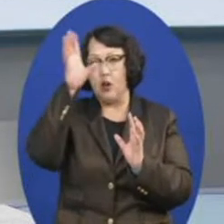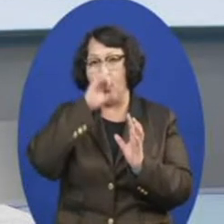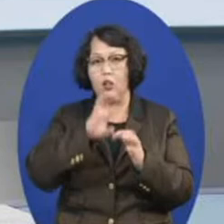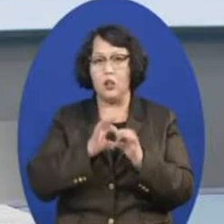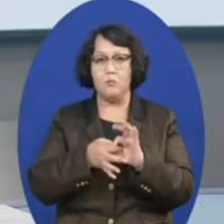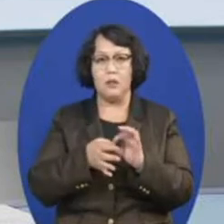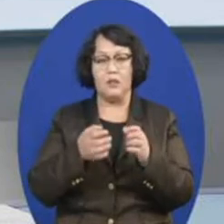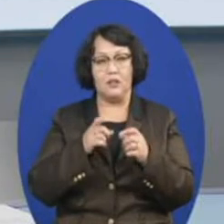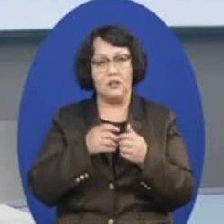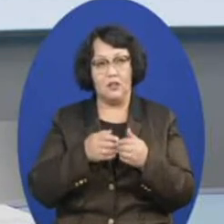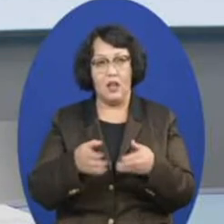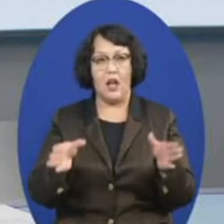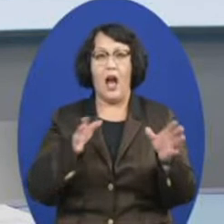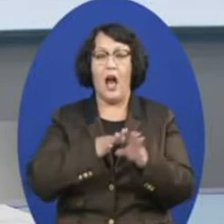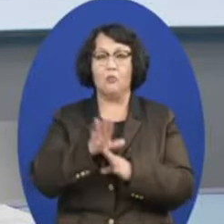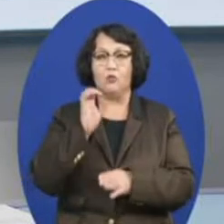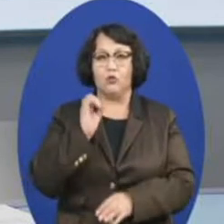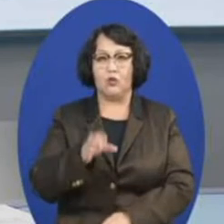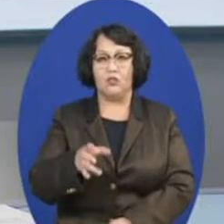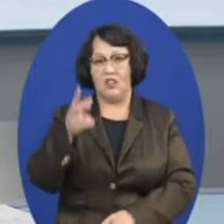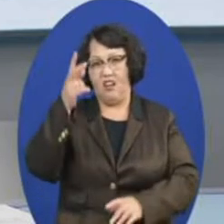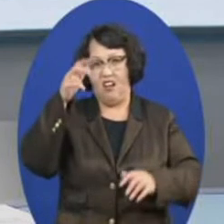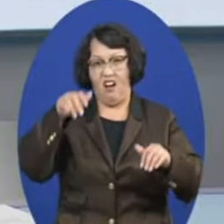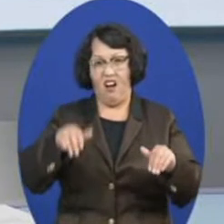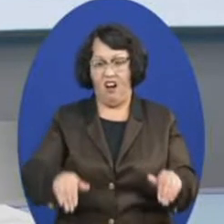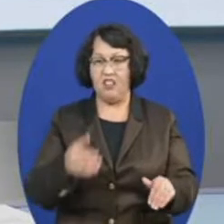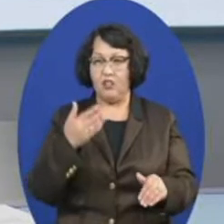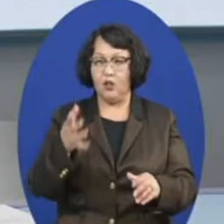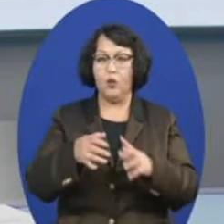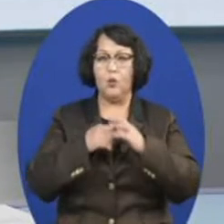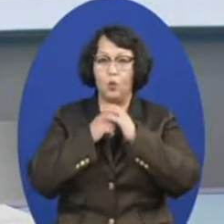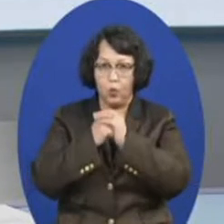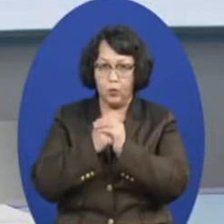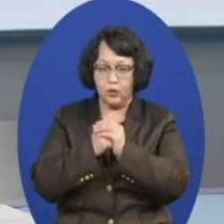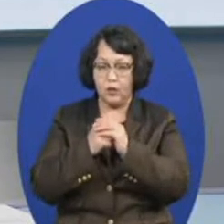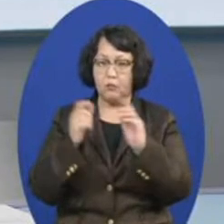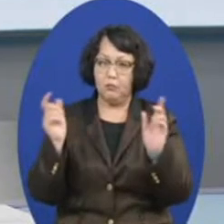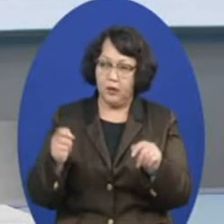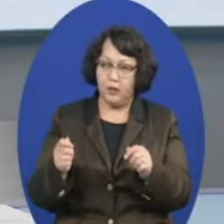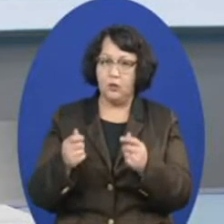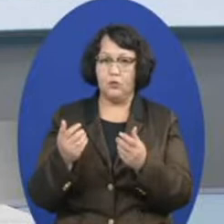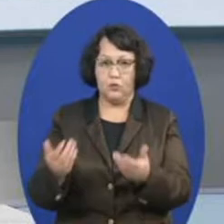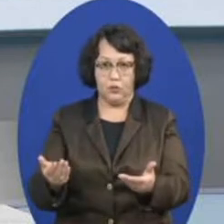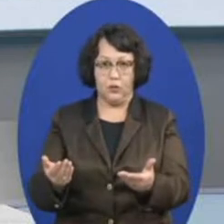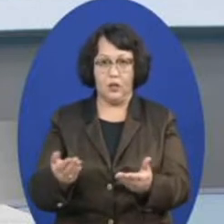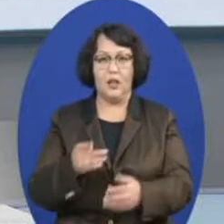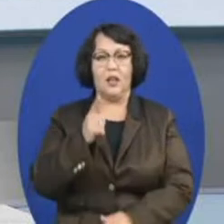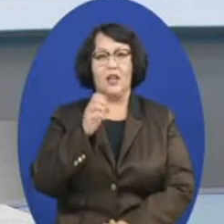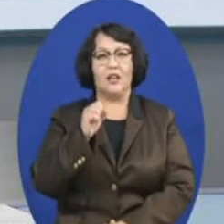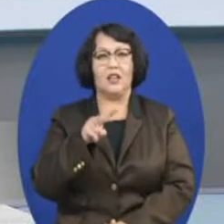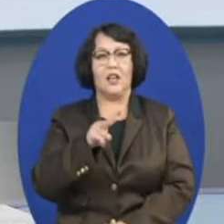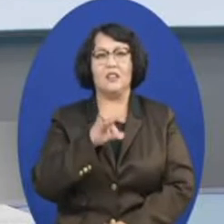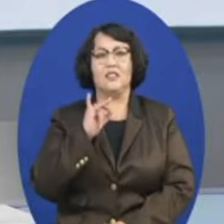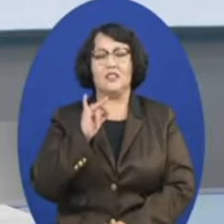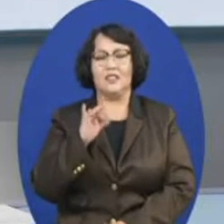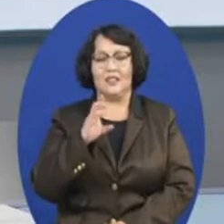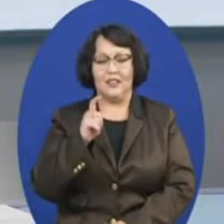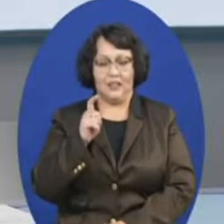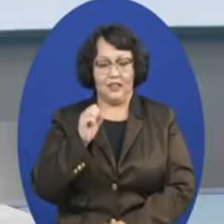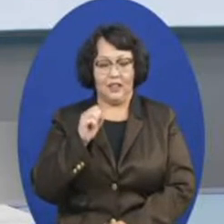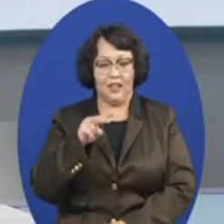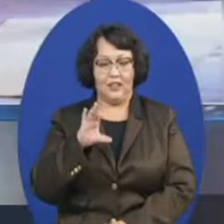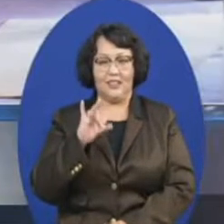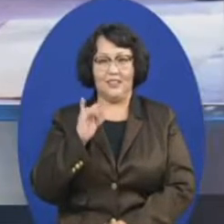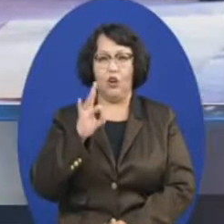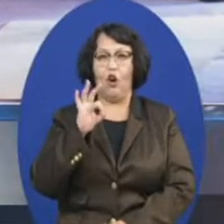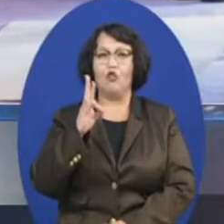олимпийн наадмын нээлтийг аль биесээр тунхаглаж байгаа. Цогжаахлын Эзэн хаан дүгүн хүндэтгэл илэрхийлж баяр хүргэжээ. Мөн Хейсигийн он жилүүдэд цэцгэлэн хөгжсөн